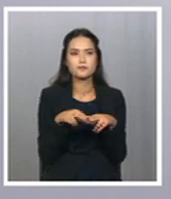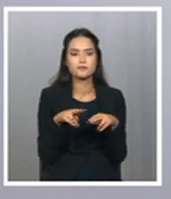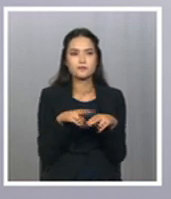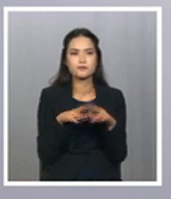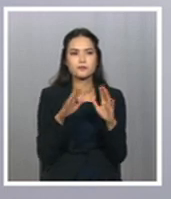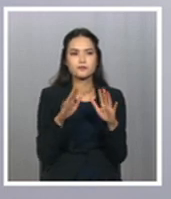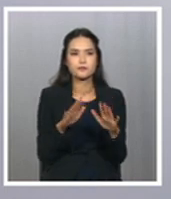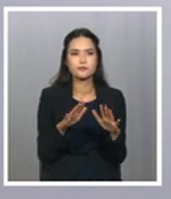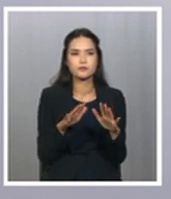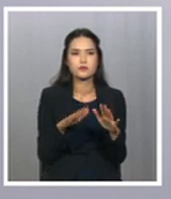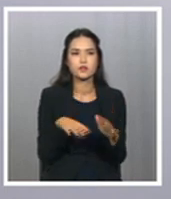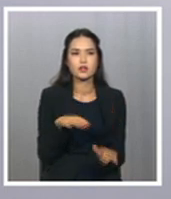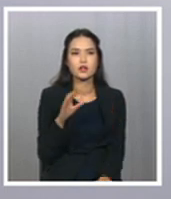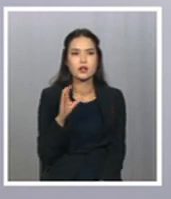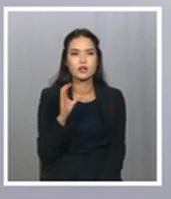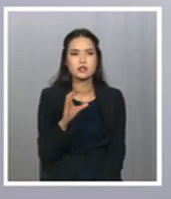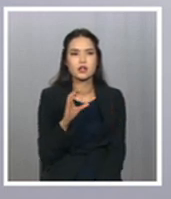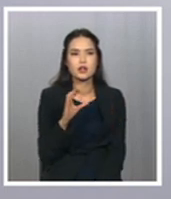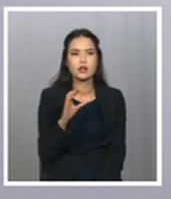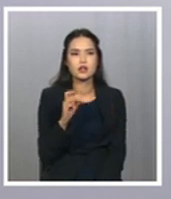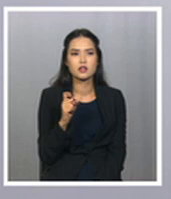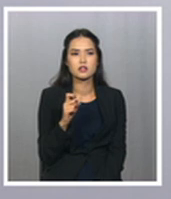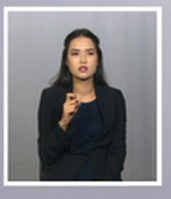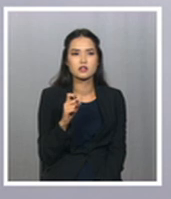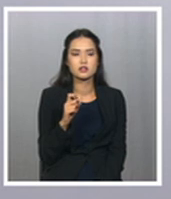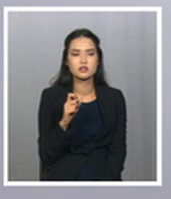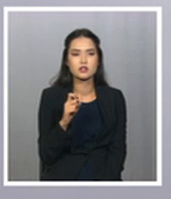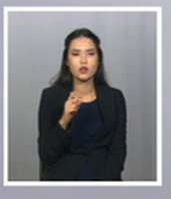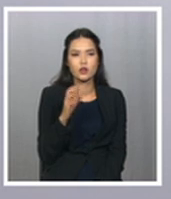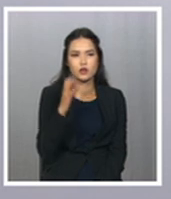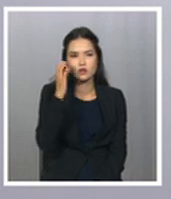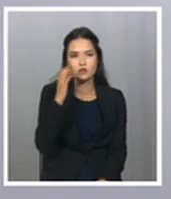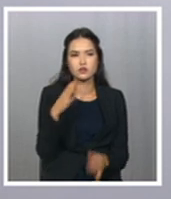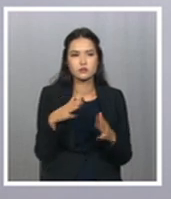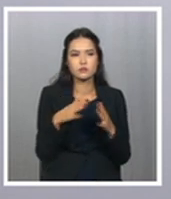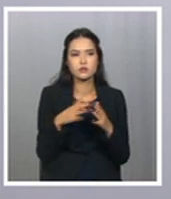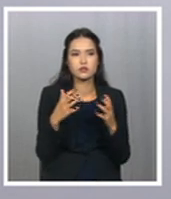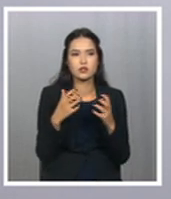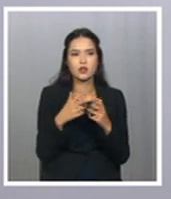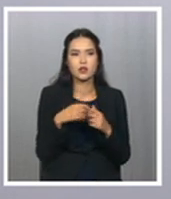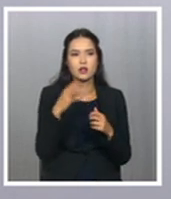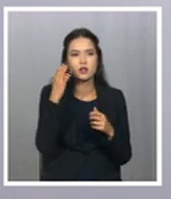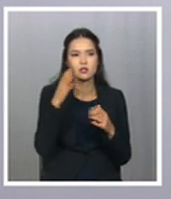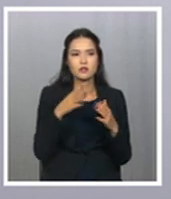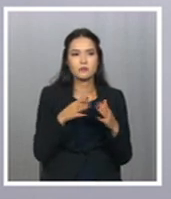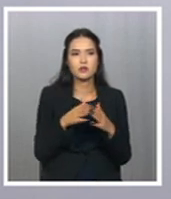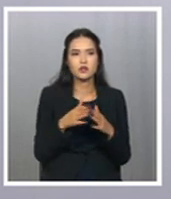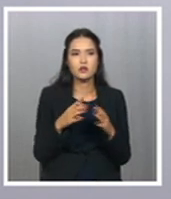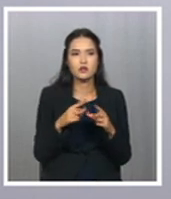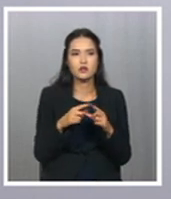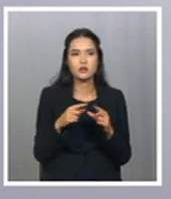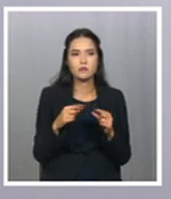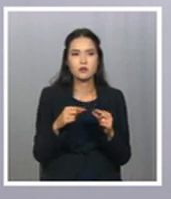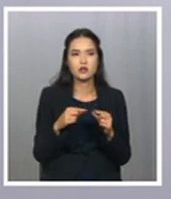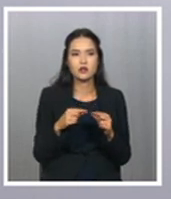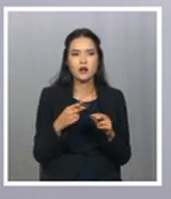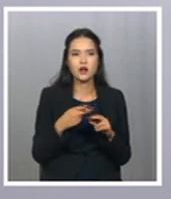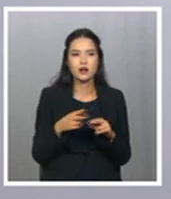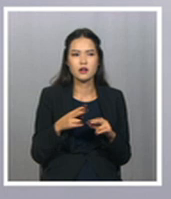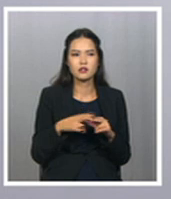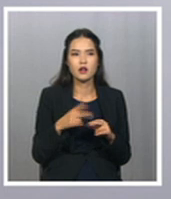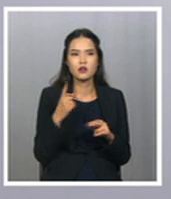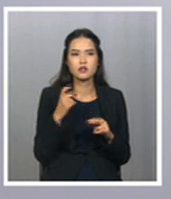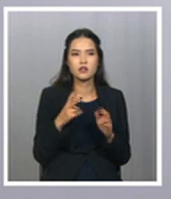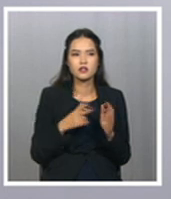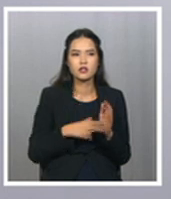DS, SX үш бұрышын қарастыратын болсақ, бұл бізде тік бұрышты үш бұрыш. Және Д бұрышы 120